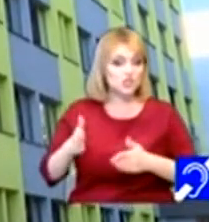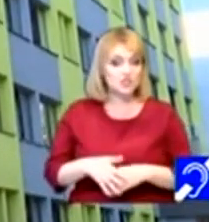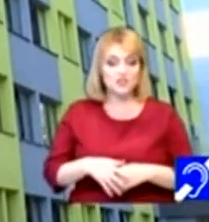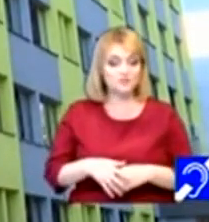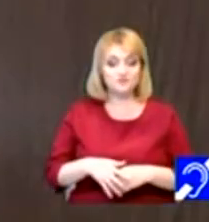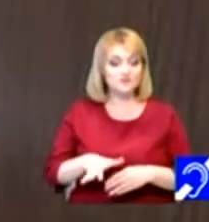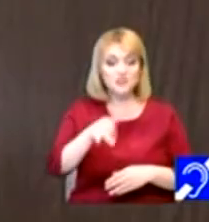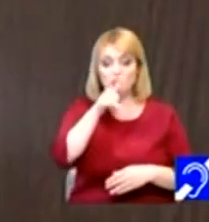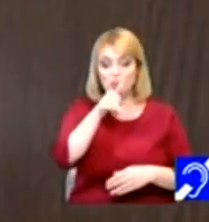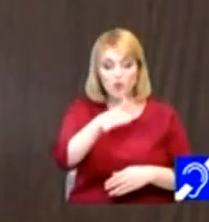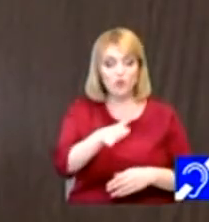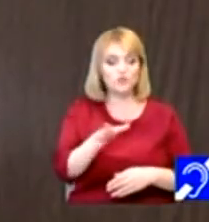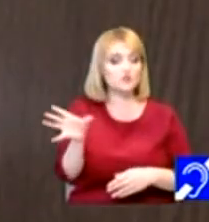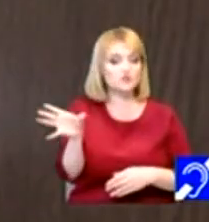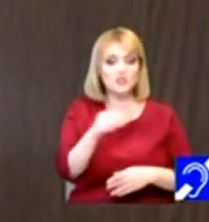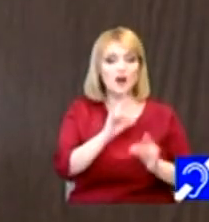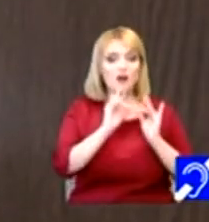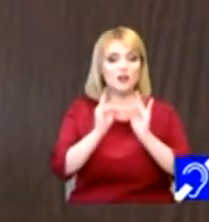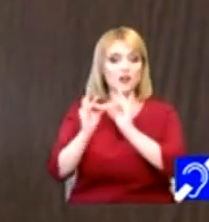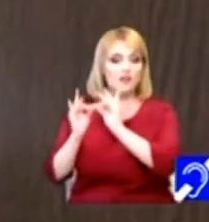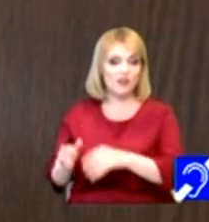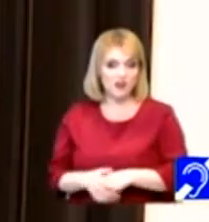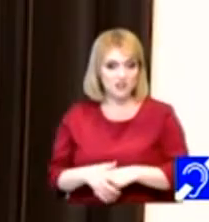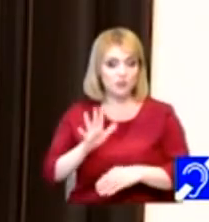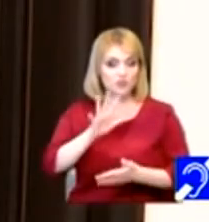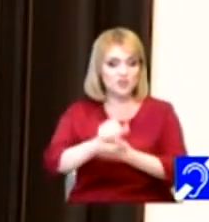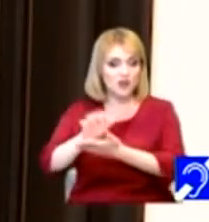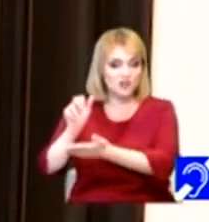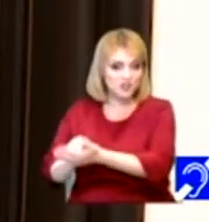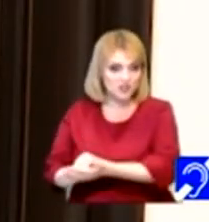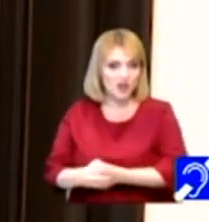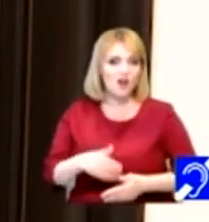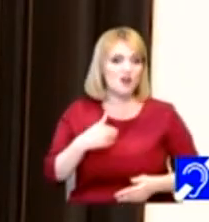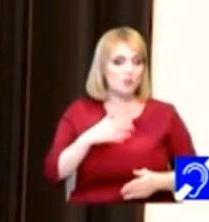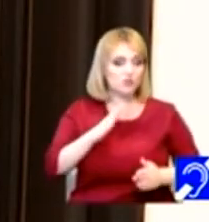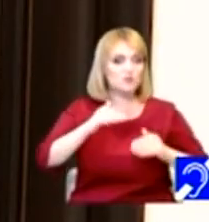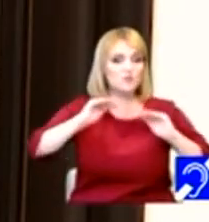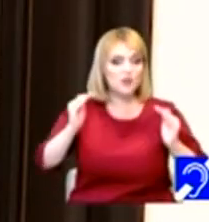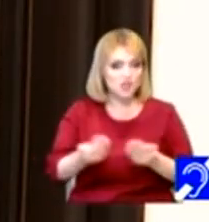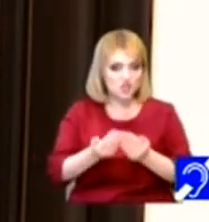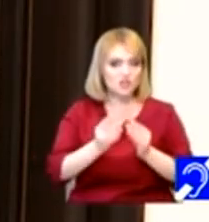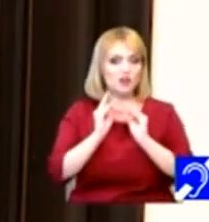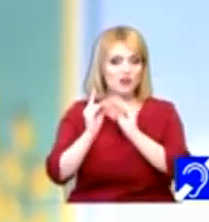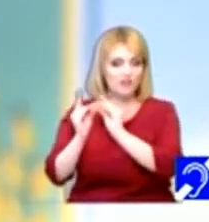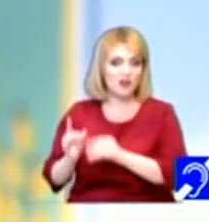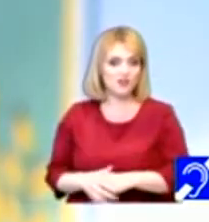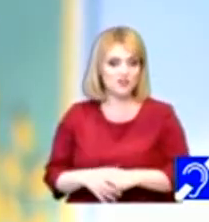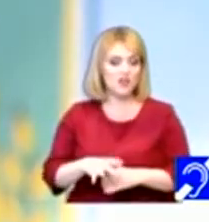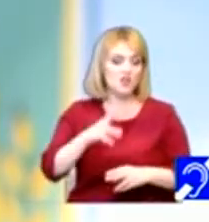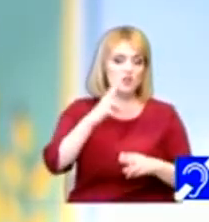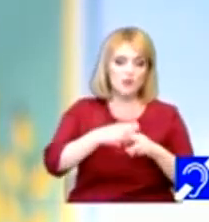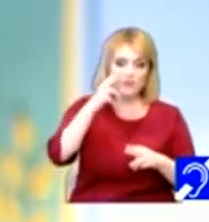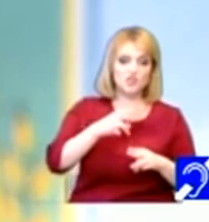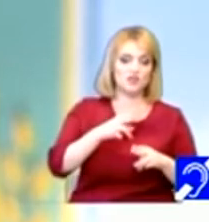Conducerea universității vrea astfel ca studenții să nu locuiască în număr mare împreună pentru a preveni răspândirea noului coronavirus. Am luat decizia de a